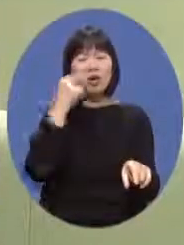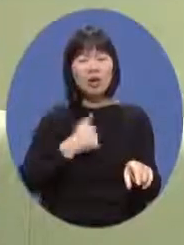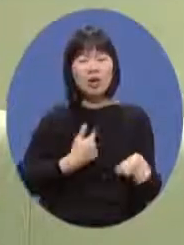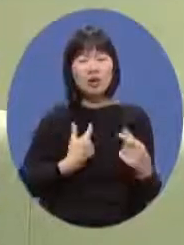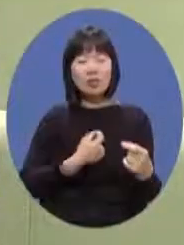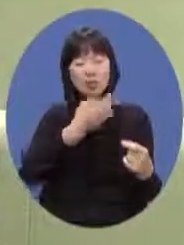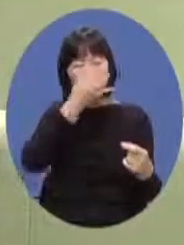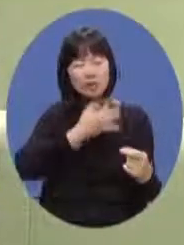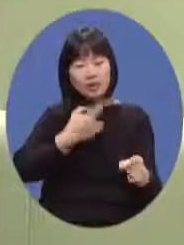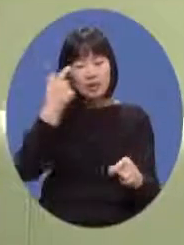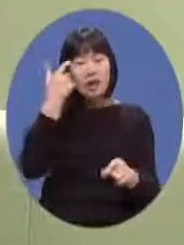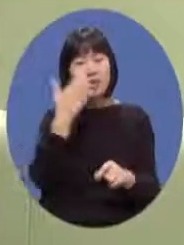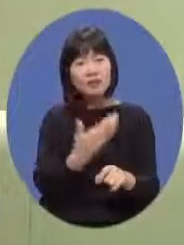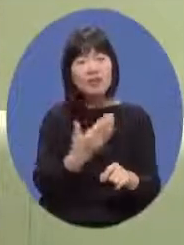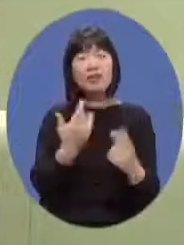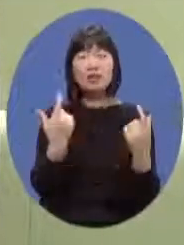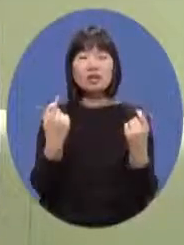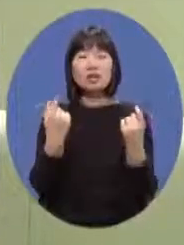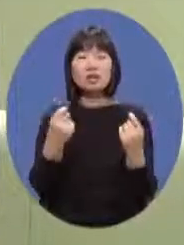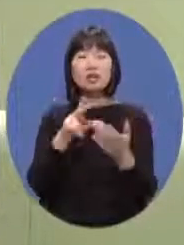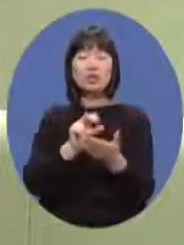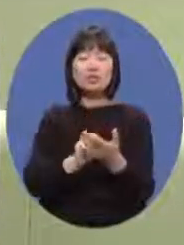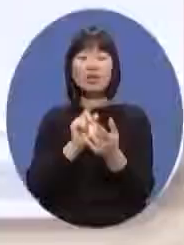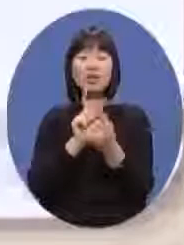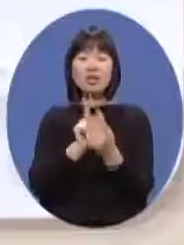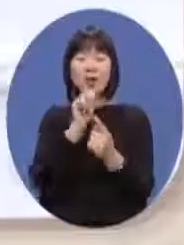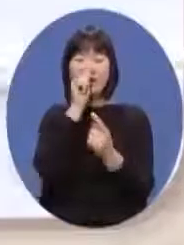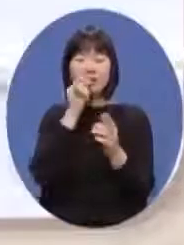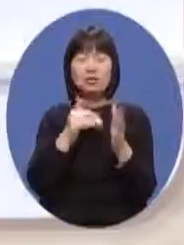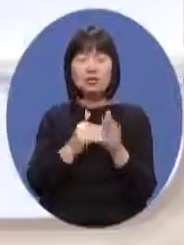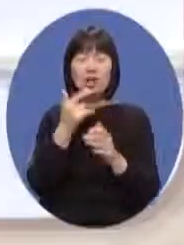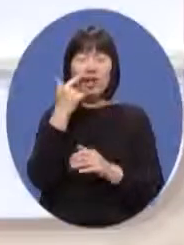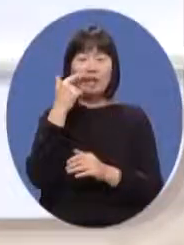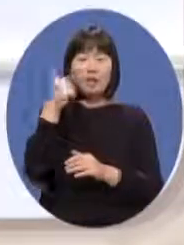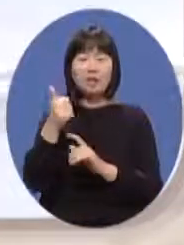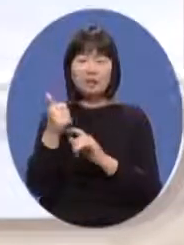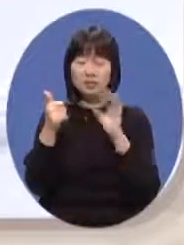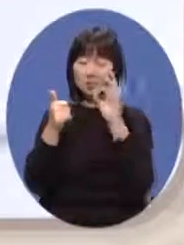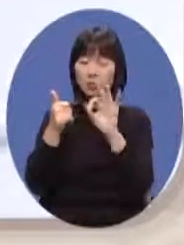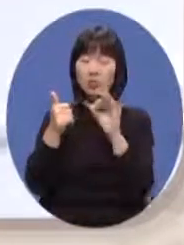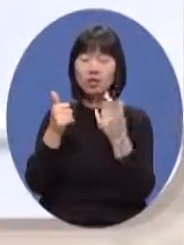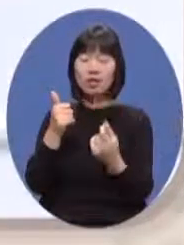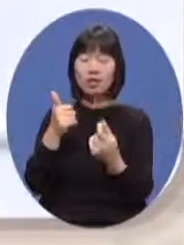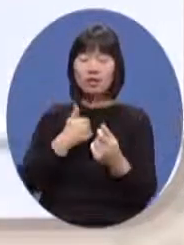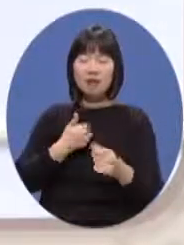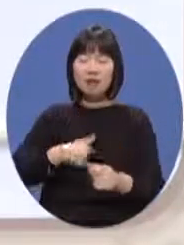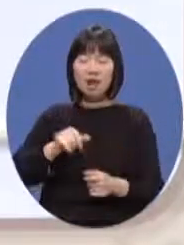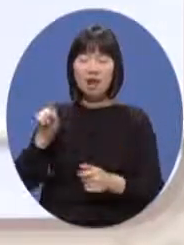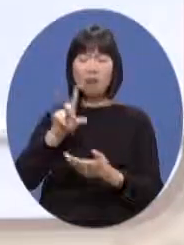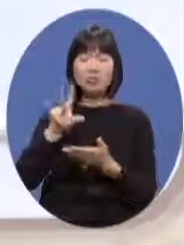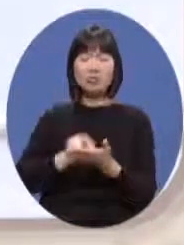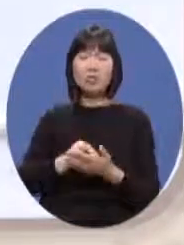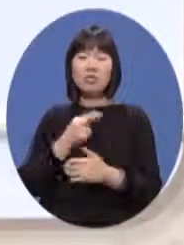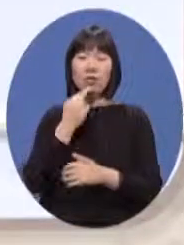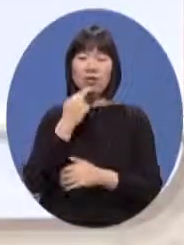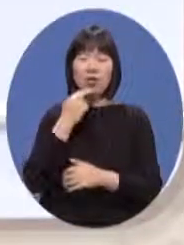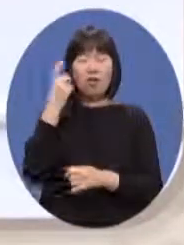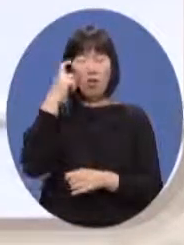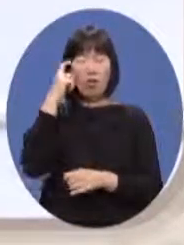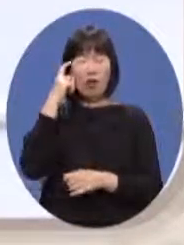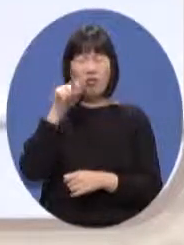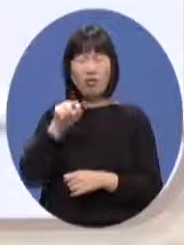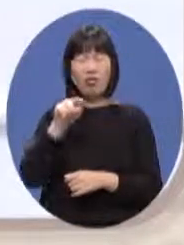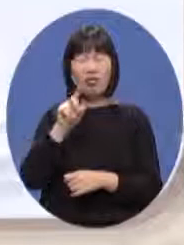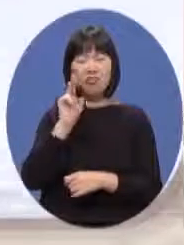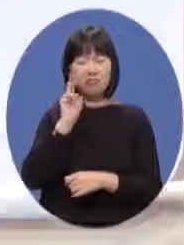이렇게 힘들게 하니? 이렇게 좀 문제가 됐었고, 아버님은 네. 아까 보셨죠? 내 아이는 아무 문제가 없다. 도대체 왜 이렇게